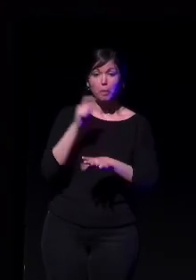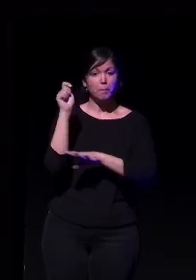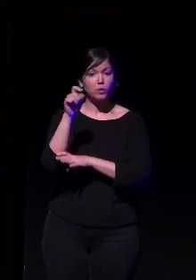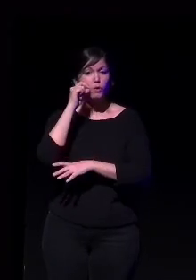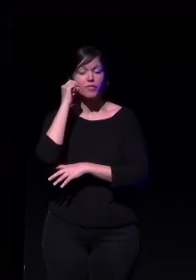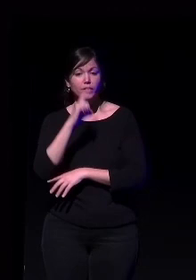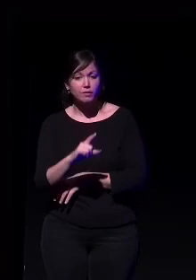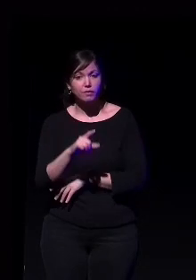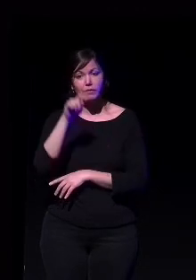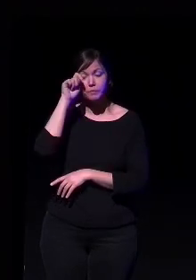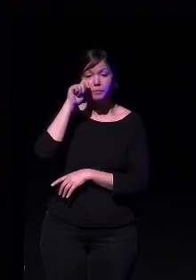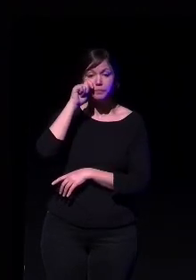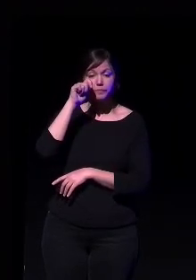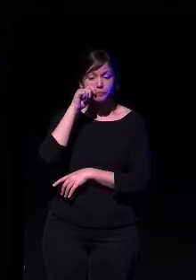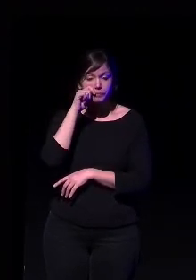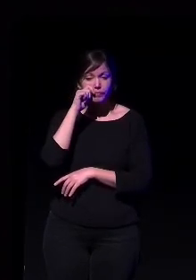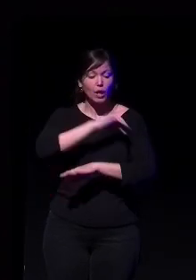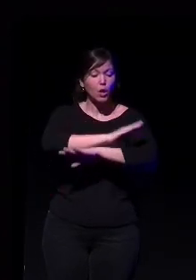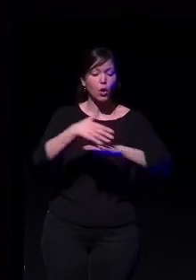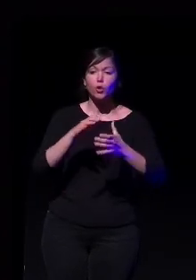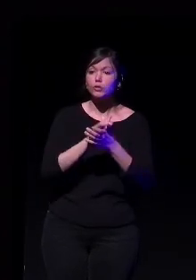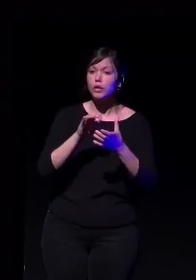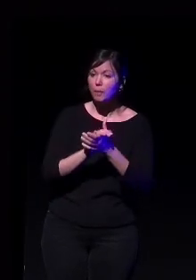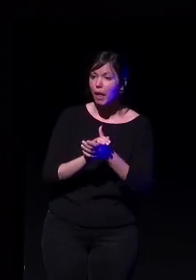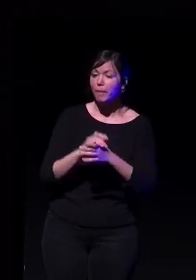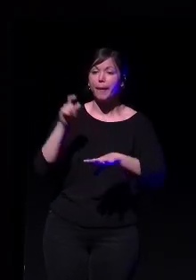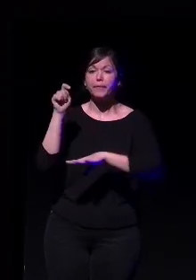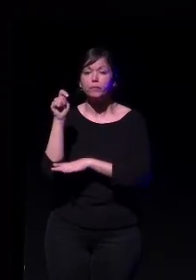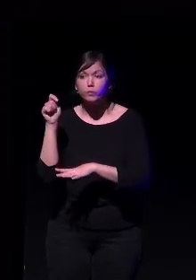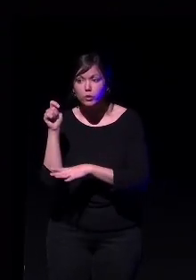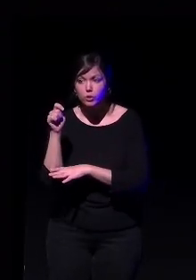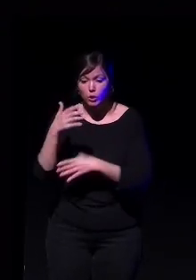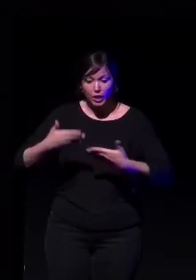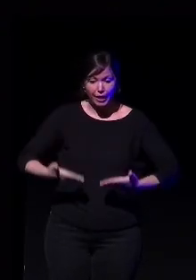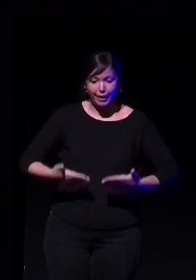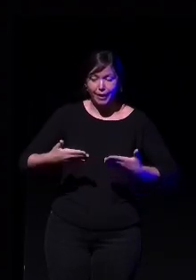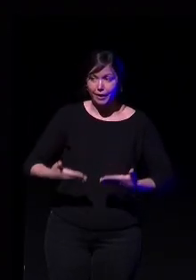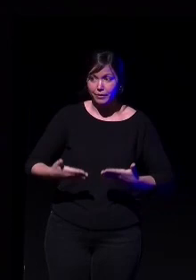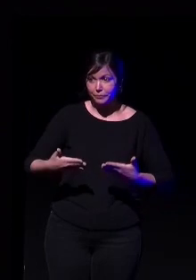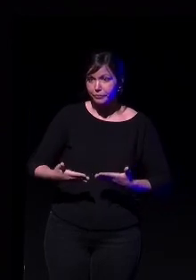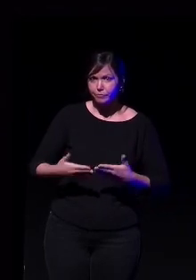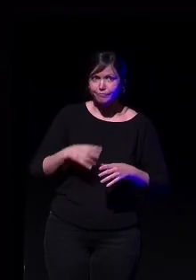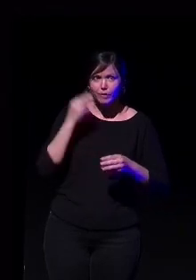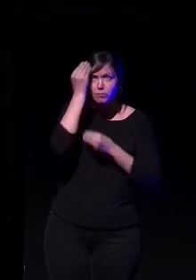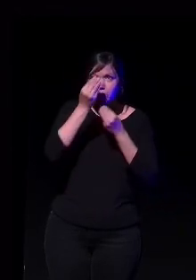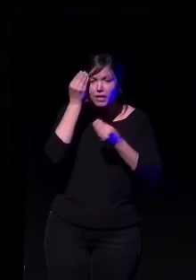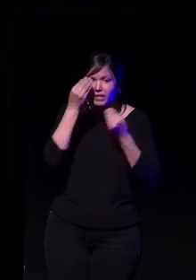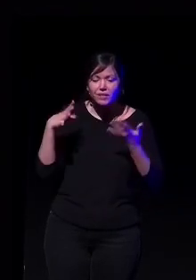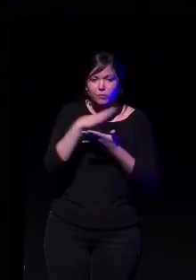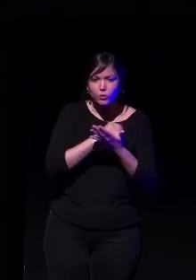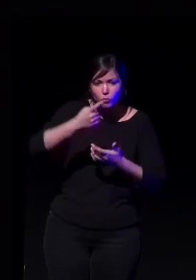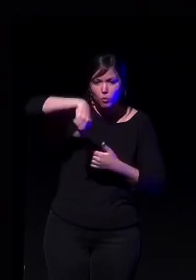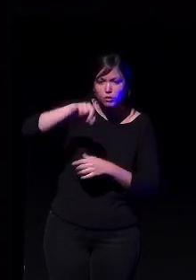de Turisme Costa Brava Girona, de la Diputació, que estem amatents a totes aquestes qüestions, les